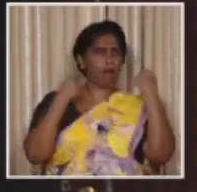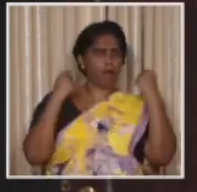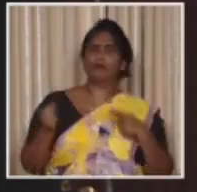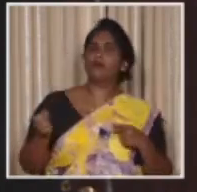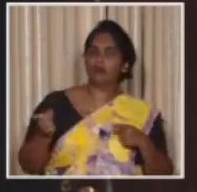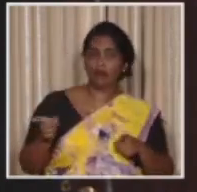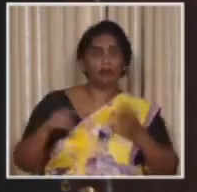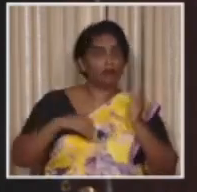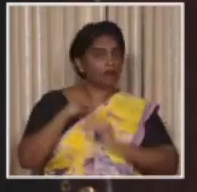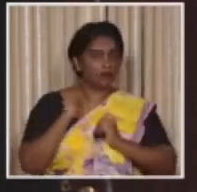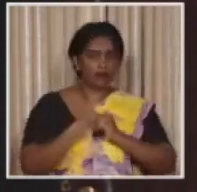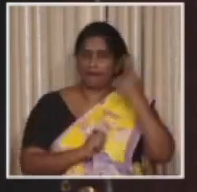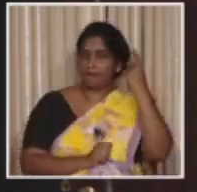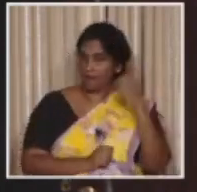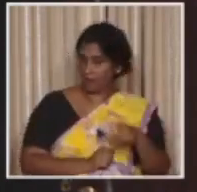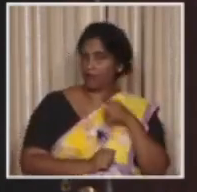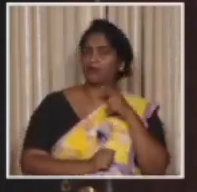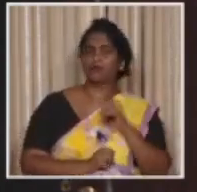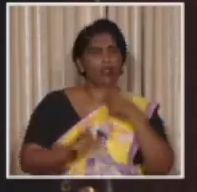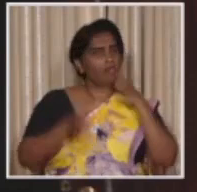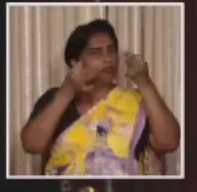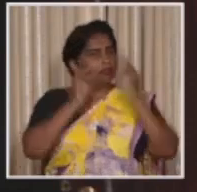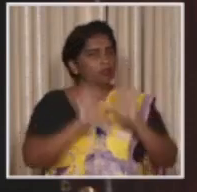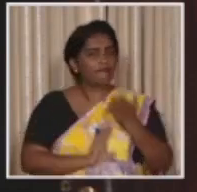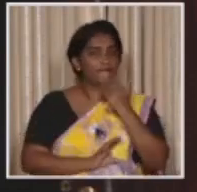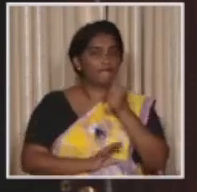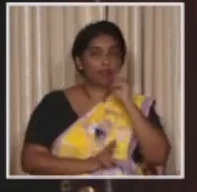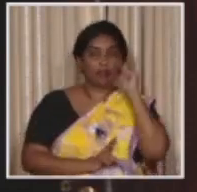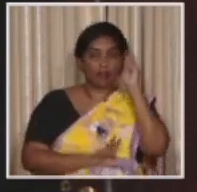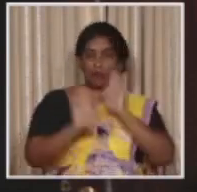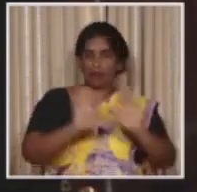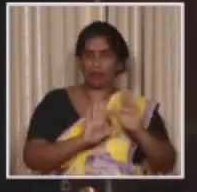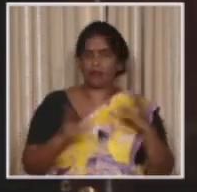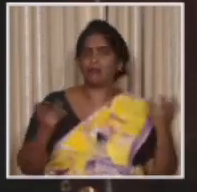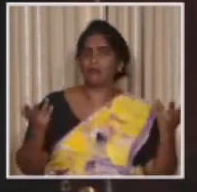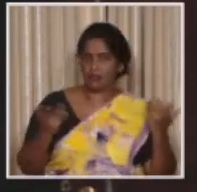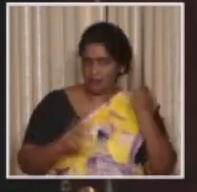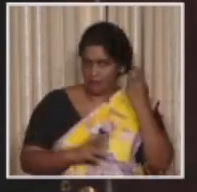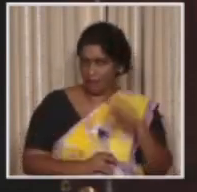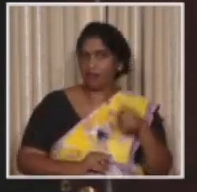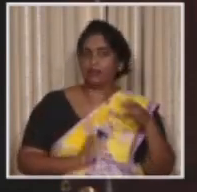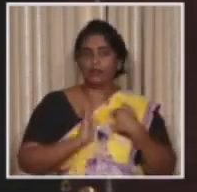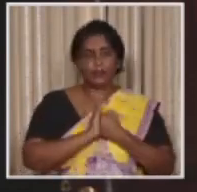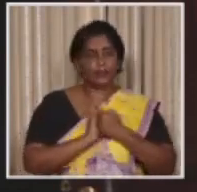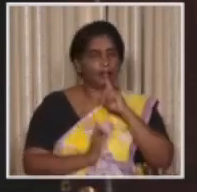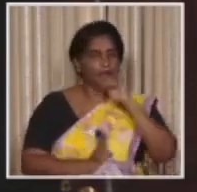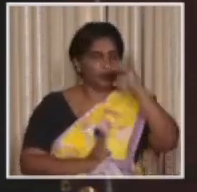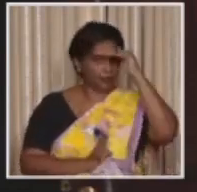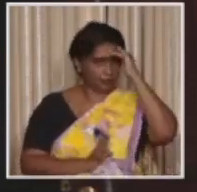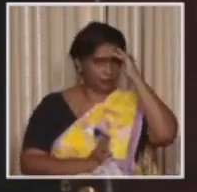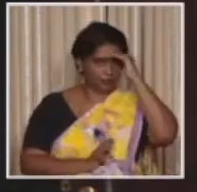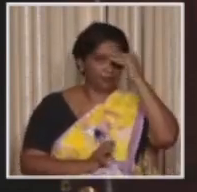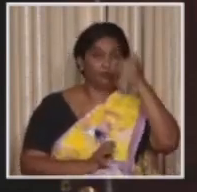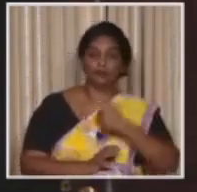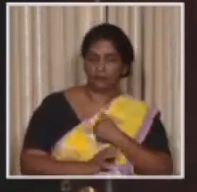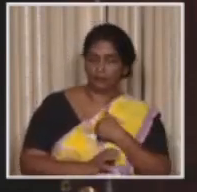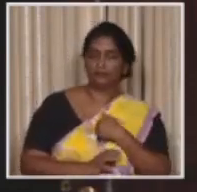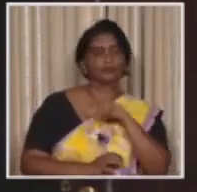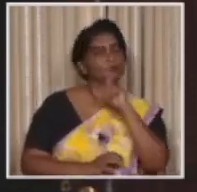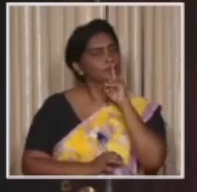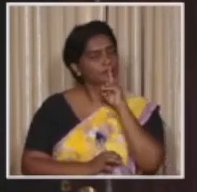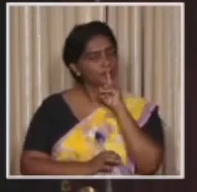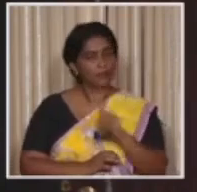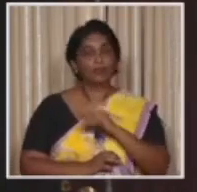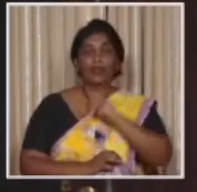ඔහුගේ ක්‍රියාකාරකම් මත නිසි ජල කලමනාකරණයක් නැතිවීම මත ගරු කතානායකතුමනි මම යෝජනා